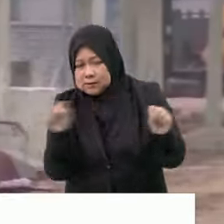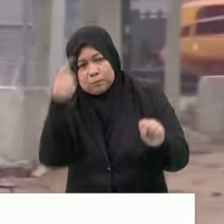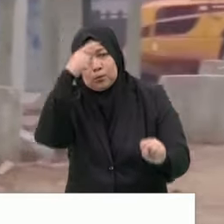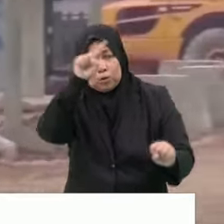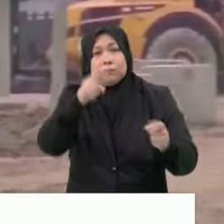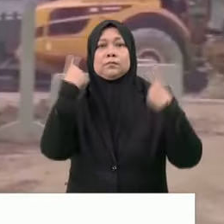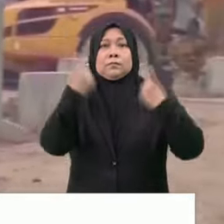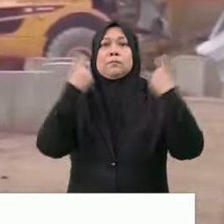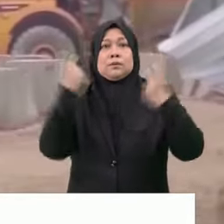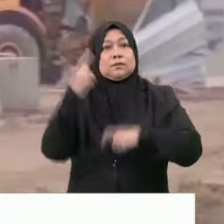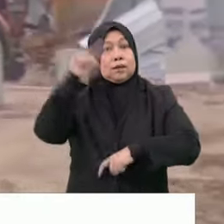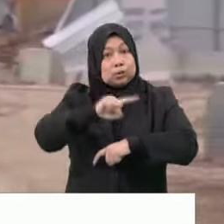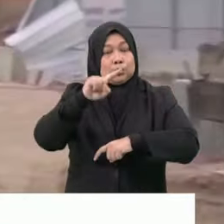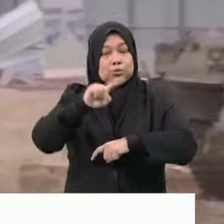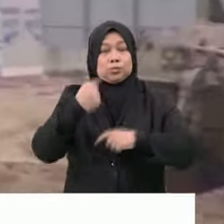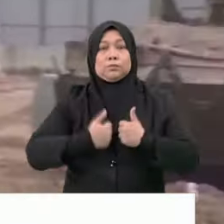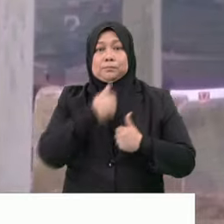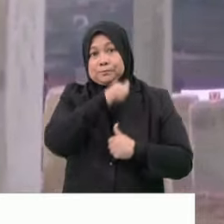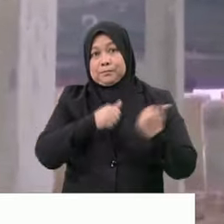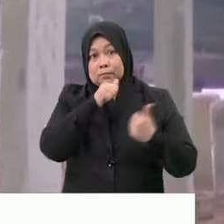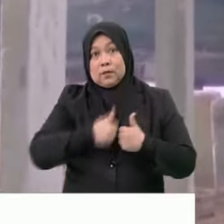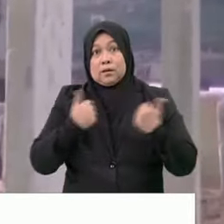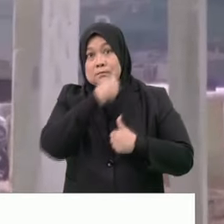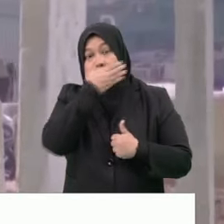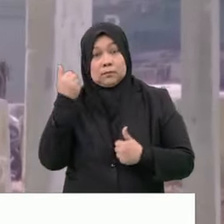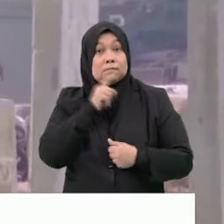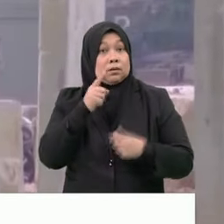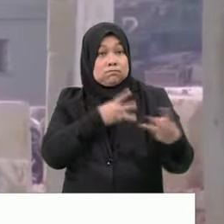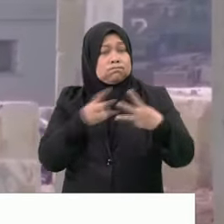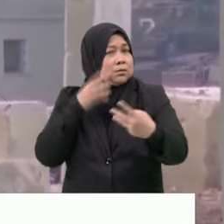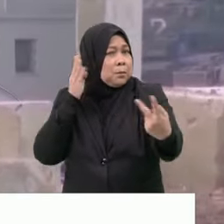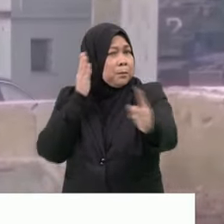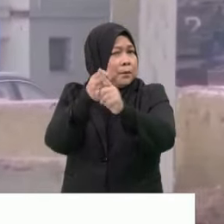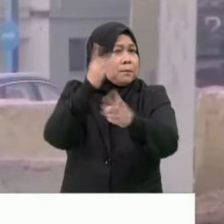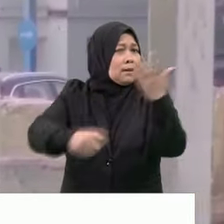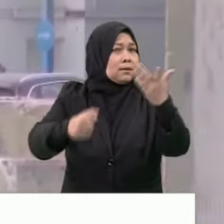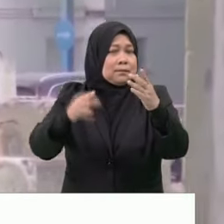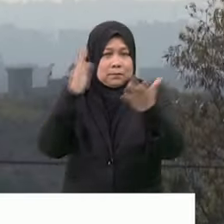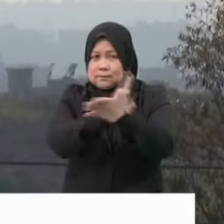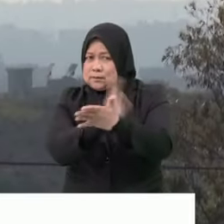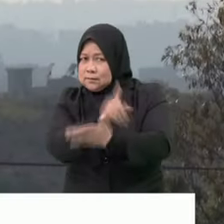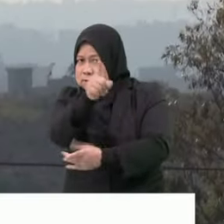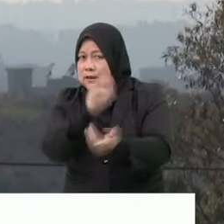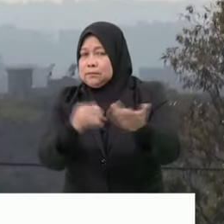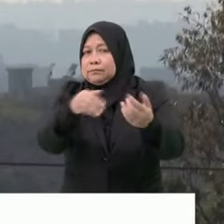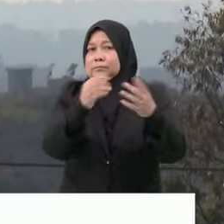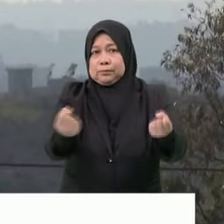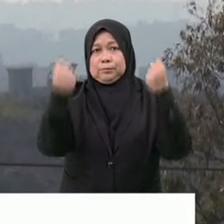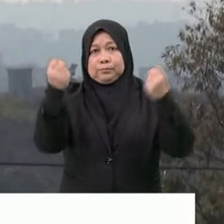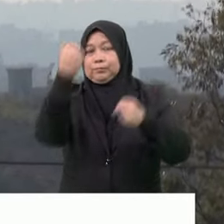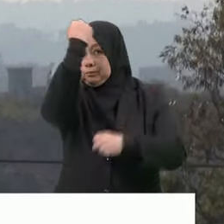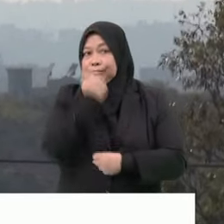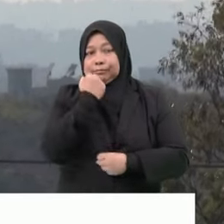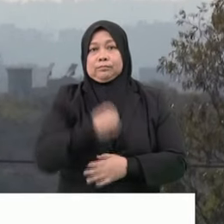untuk menyambut satu syawal. Zionis mendakwa kononnya serangan itu ditujukan di kawasan yang disyaki sebagai kubu pejuang Hamas.